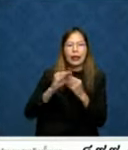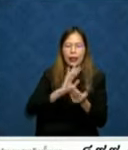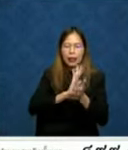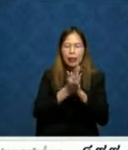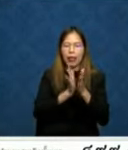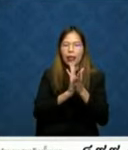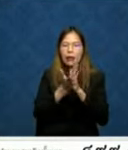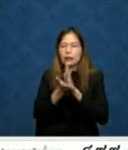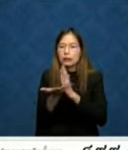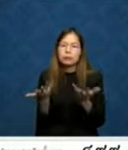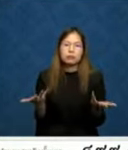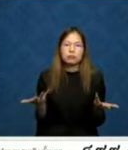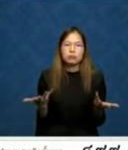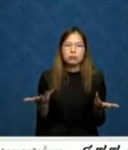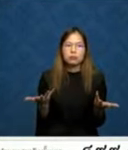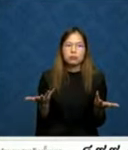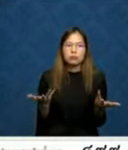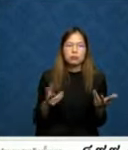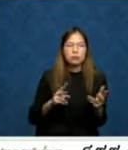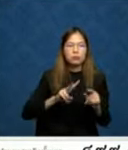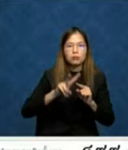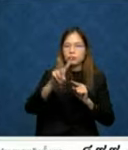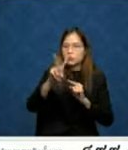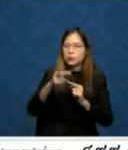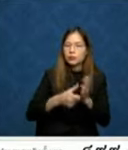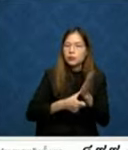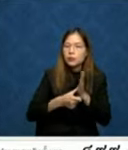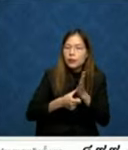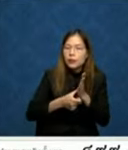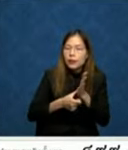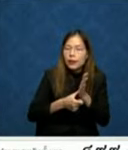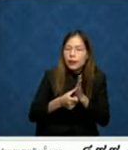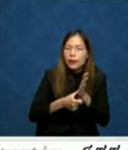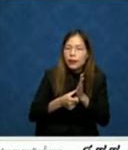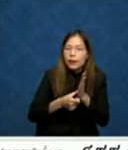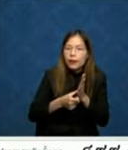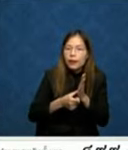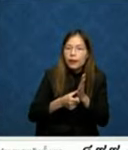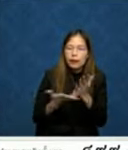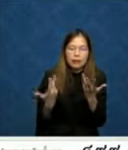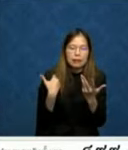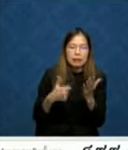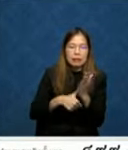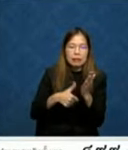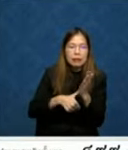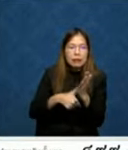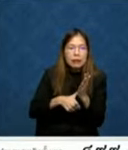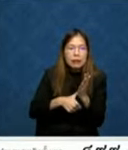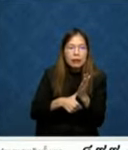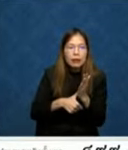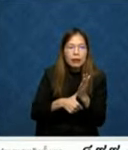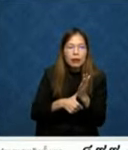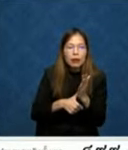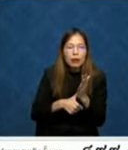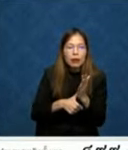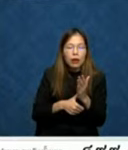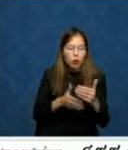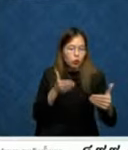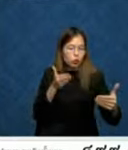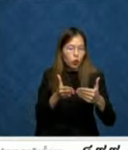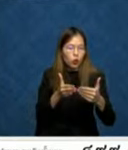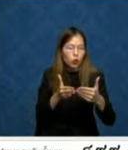นี้เหรอครับหรืออย่างที่สองนะครับท่านจะไปแก้นิยามใช่ไหมครับนิยามหนี้สาธารณะให้ตรงใจท่าน